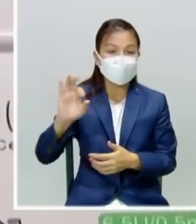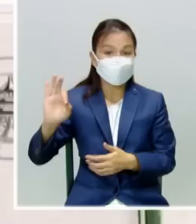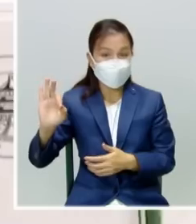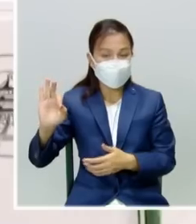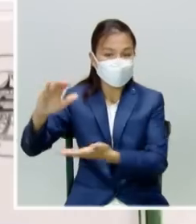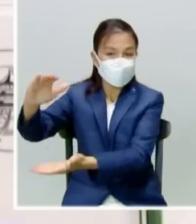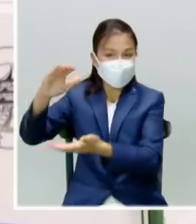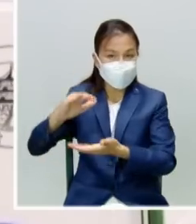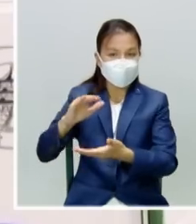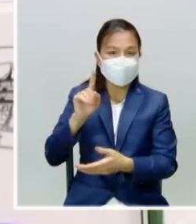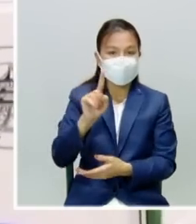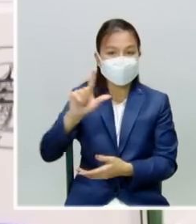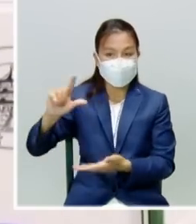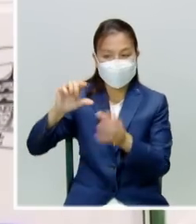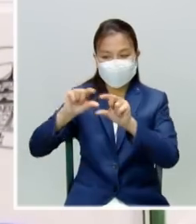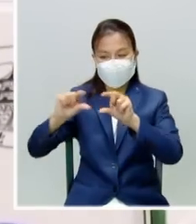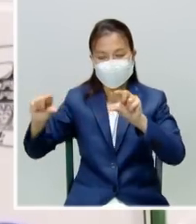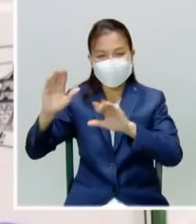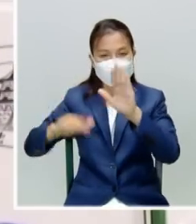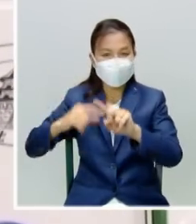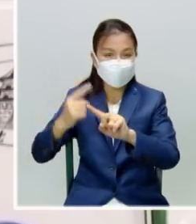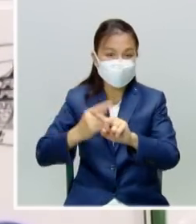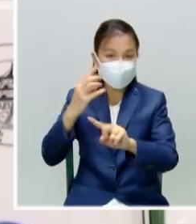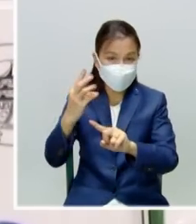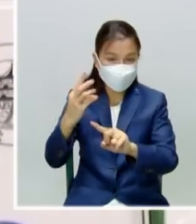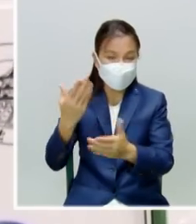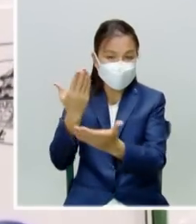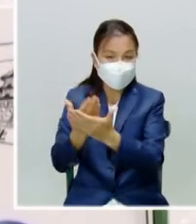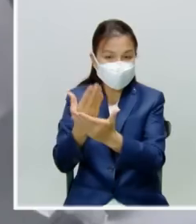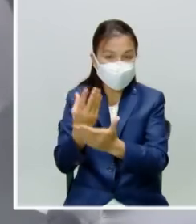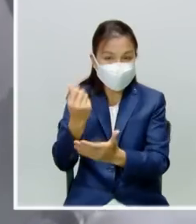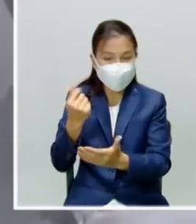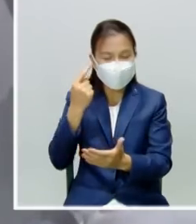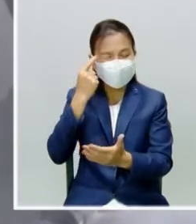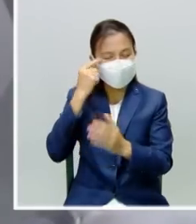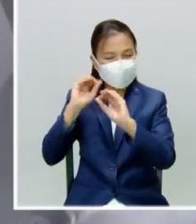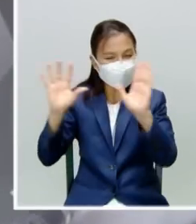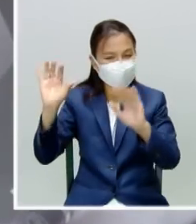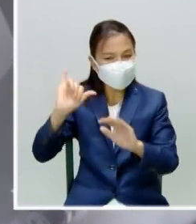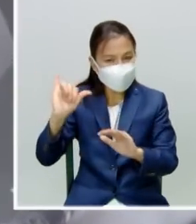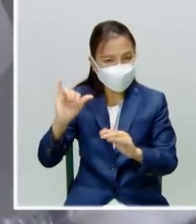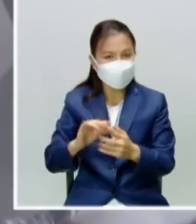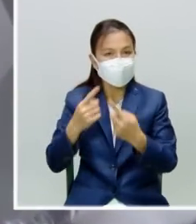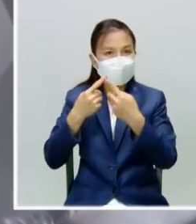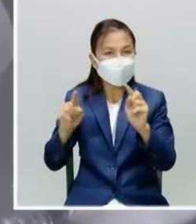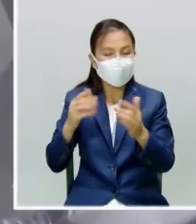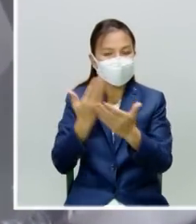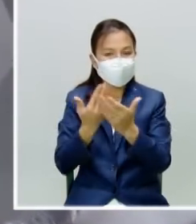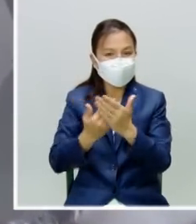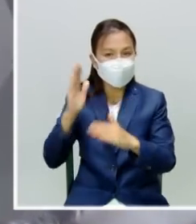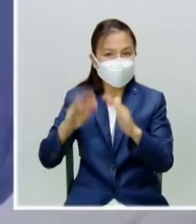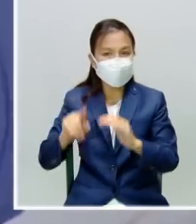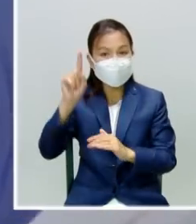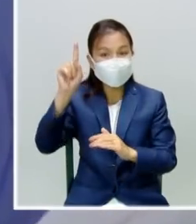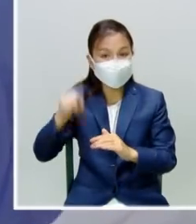แรกได้1ล้านโดสภายในเดือนมิถุนายนนี้ส่วนราคายังไม่แน่ชัดนะคะแต่คาดว่าไม่เกิน 1,000 บาทต่อโด